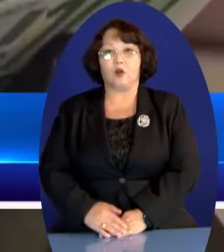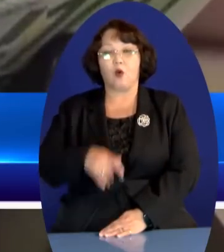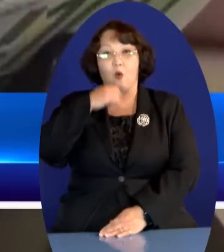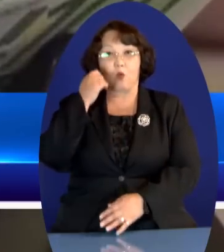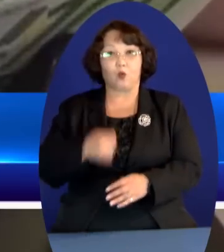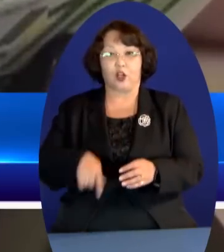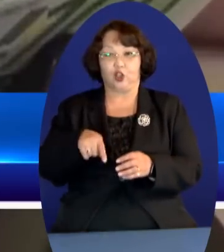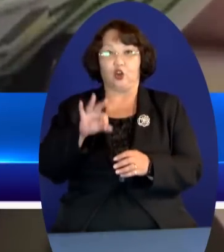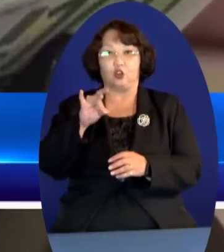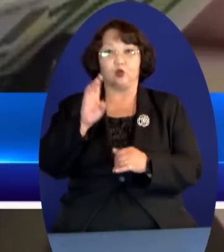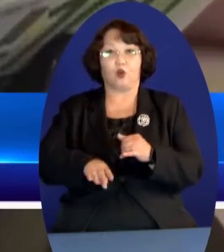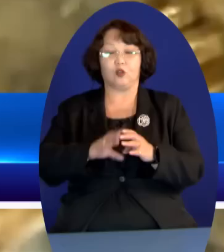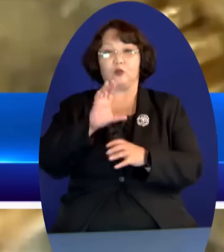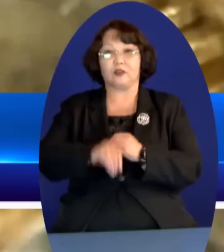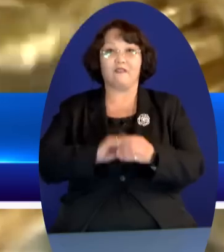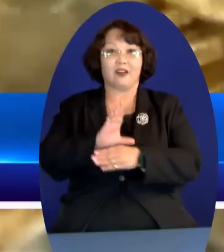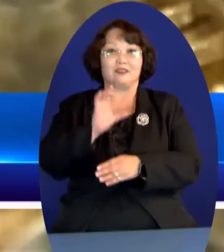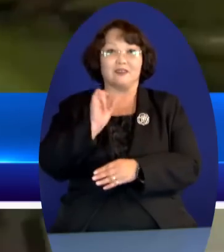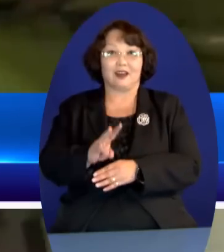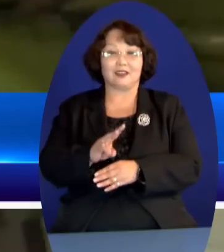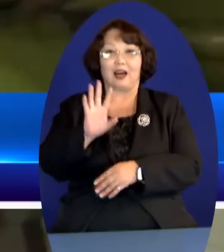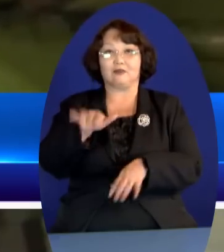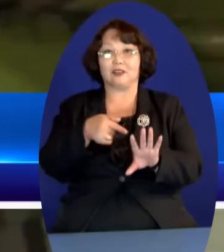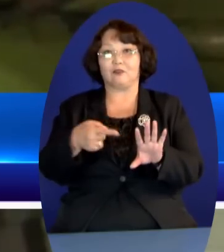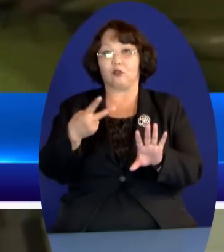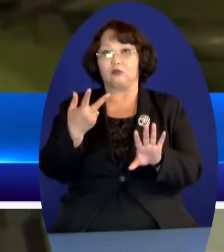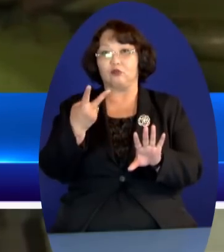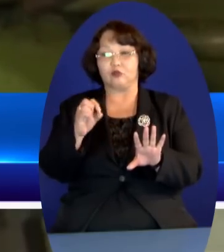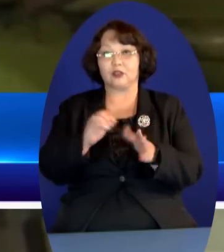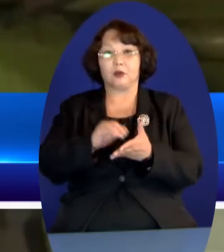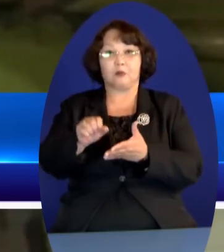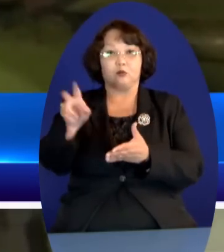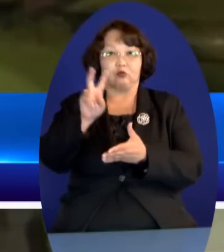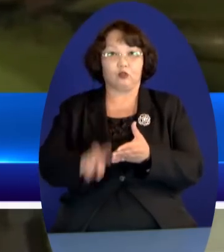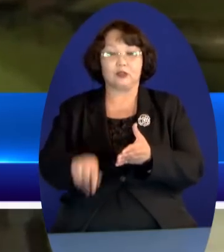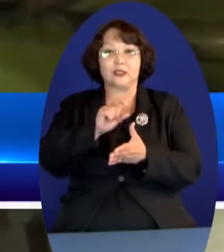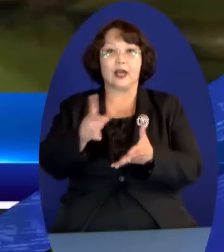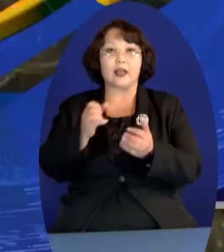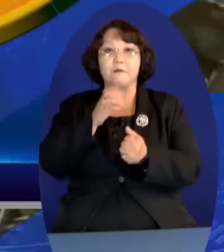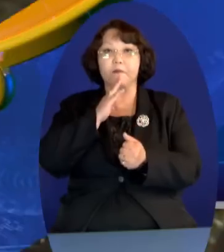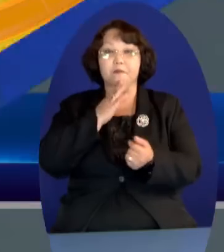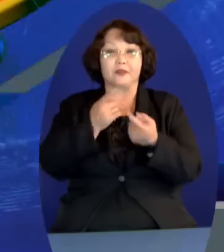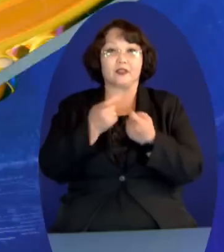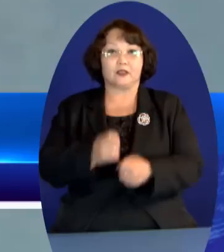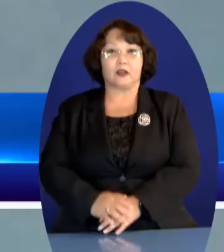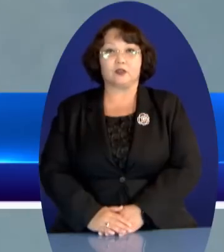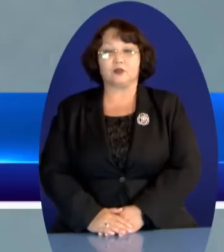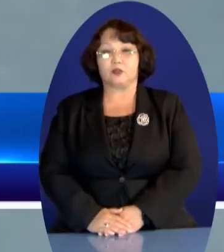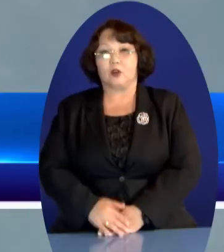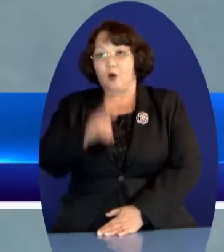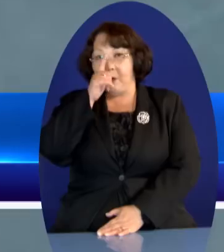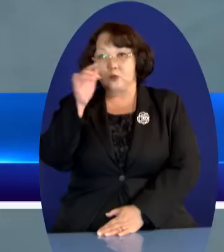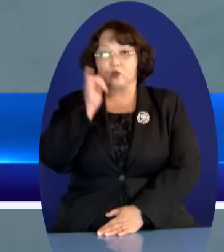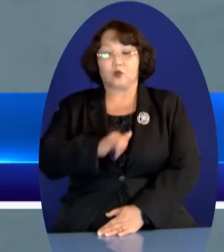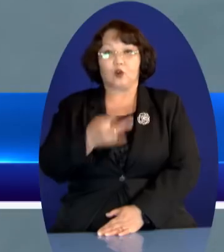Украйн энэ оны эцсээр олон улсын валютын сангаас 15-аас 20 тэрбум Америк долларын зээл авахаар хэлэлцэж байна. Оросын